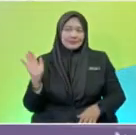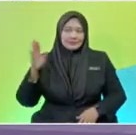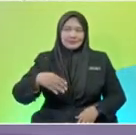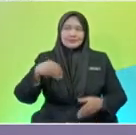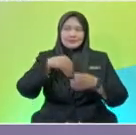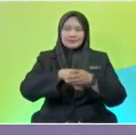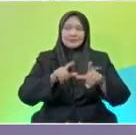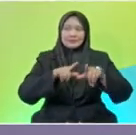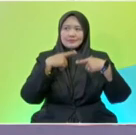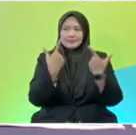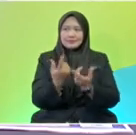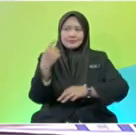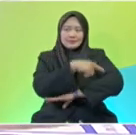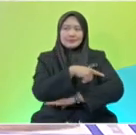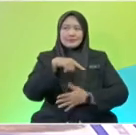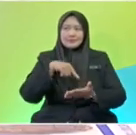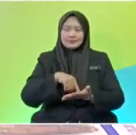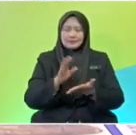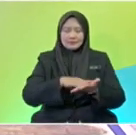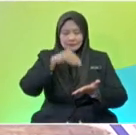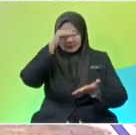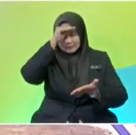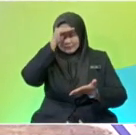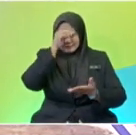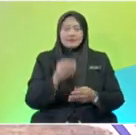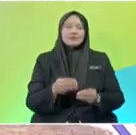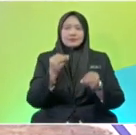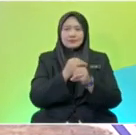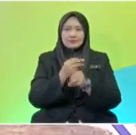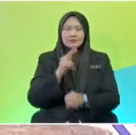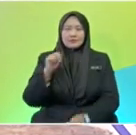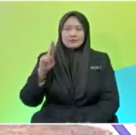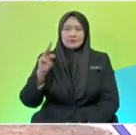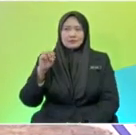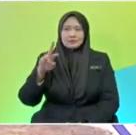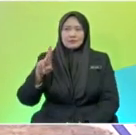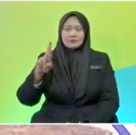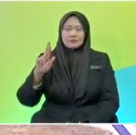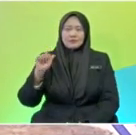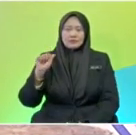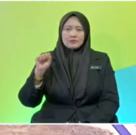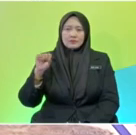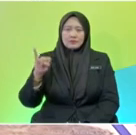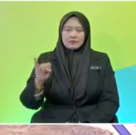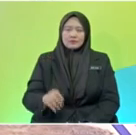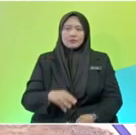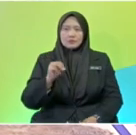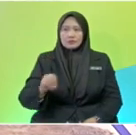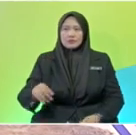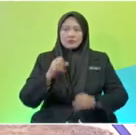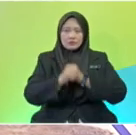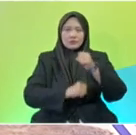hari ini kita belajar mata pelajaran numerasi untuk murid-murid tahun ini